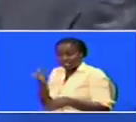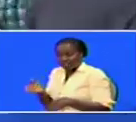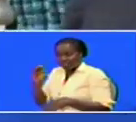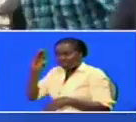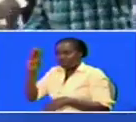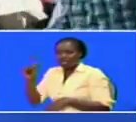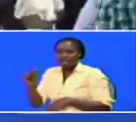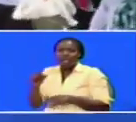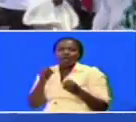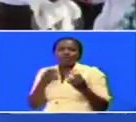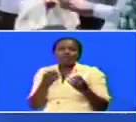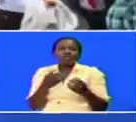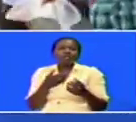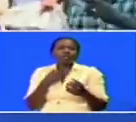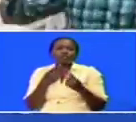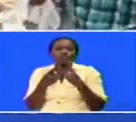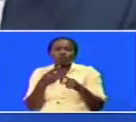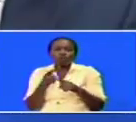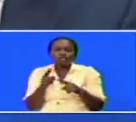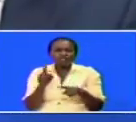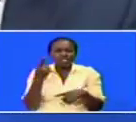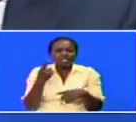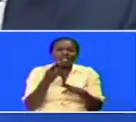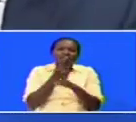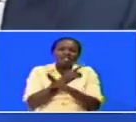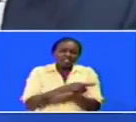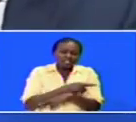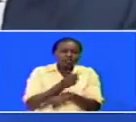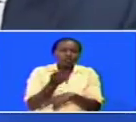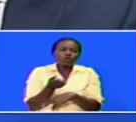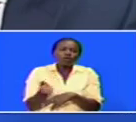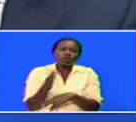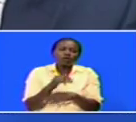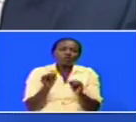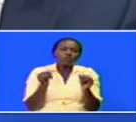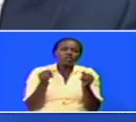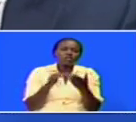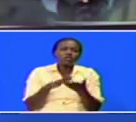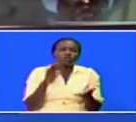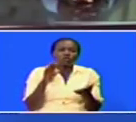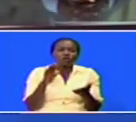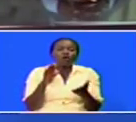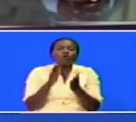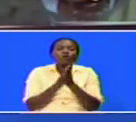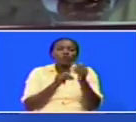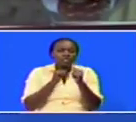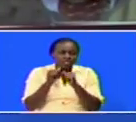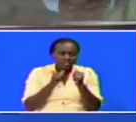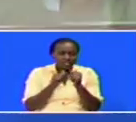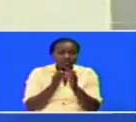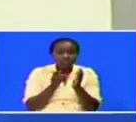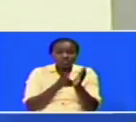mengi zaidi ambayo nataka tuzungumzie, lakini kwanza tupumzike kidogo. Nitarejea na taarifa zaidi pamoja na mahojiano tukiwa naye